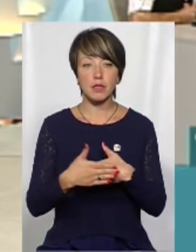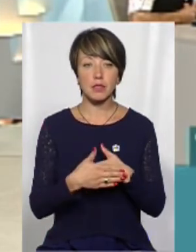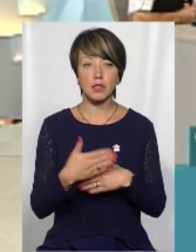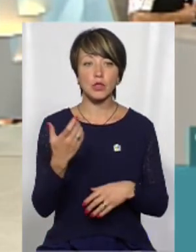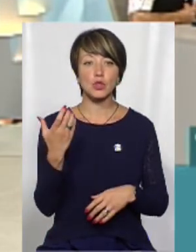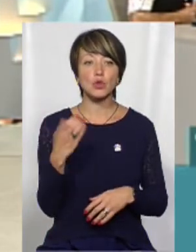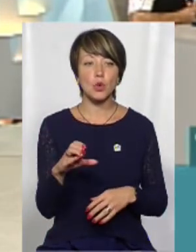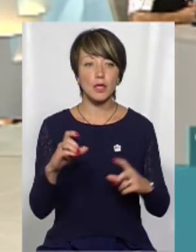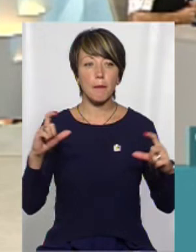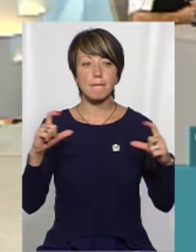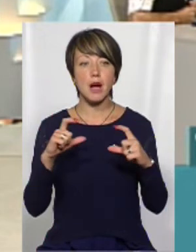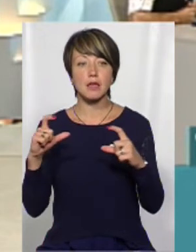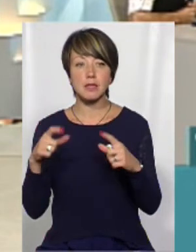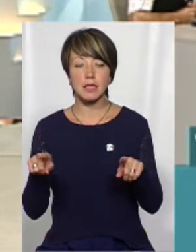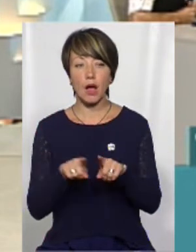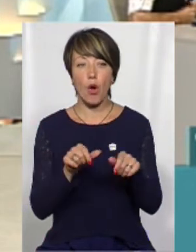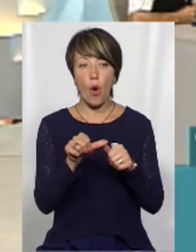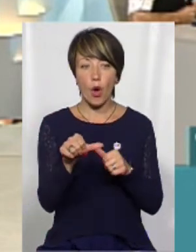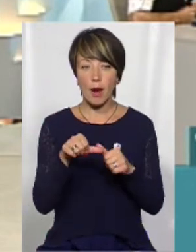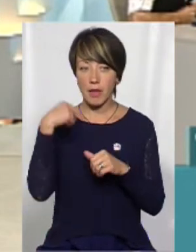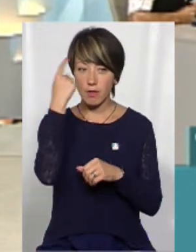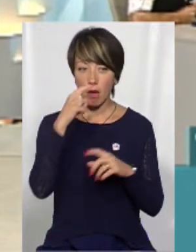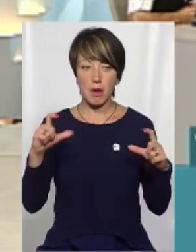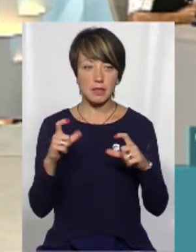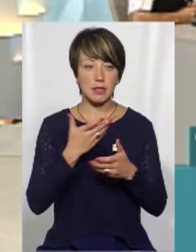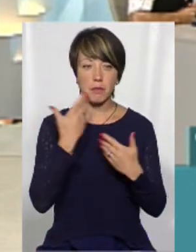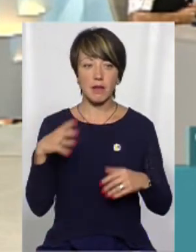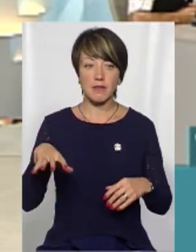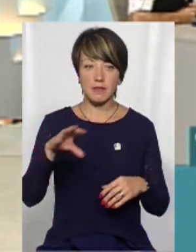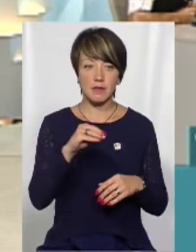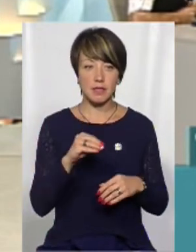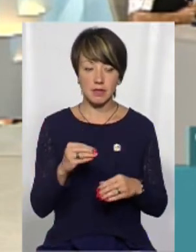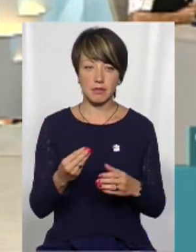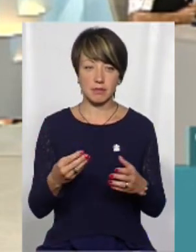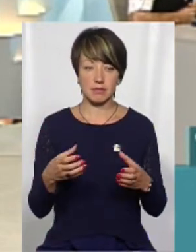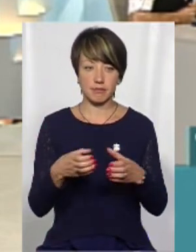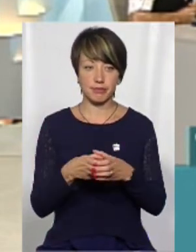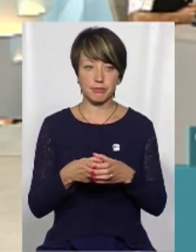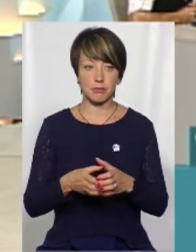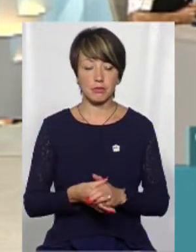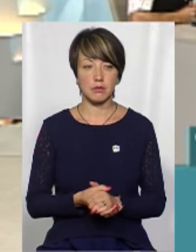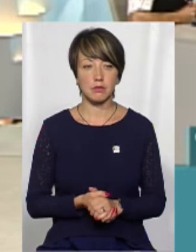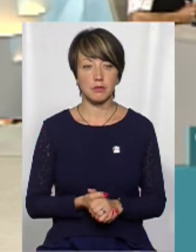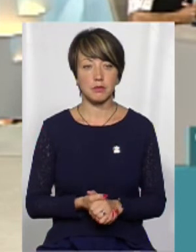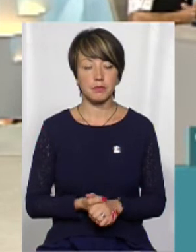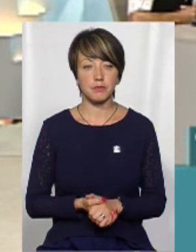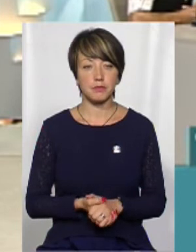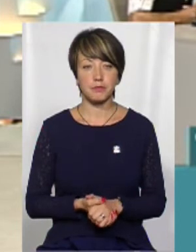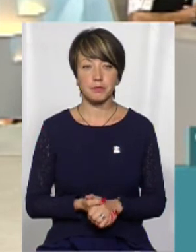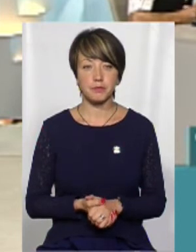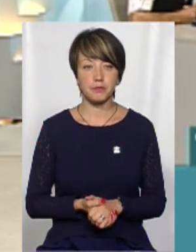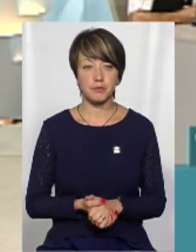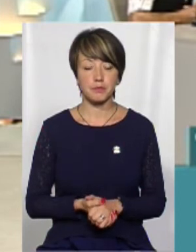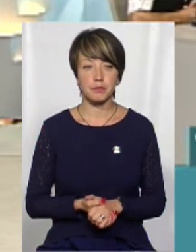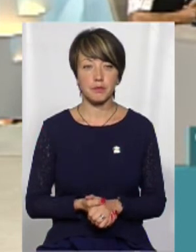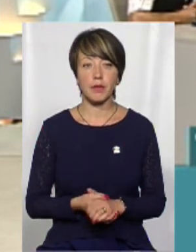більше сотні магазинів, тому що таких окремих індивідуальних магазинів немає. Всі мережеві. Donc pour travailler avec ces gens-là, il faut beaucoup d'argent,